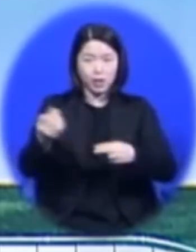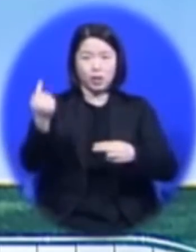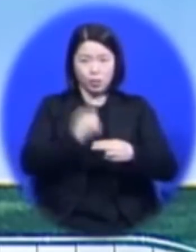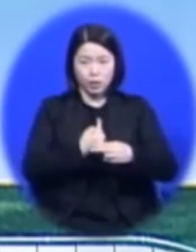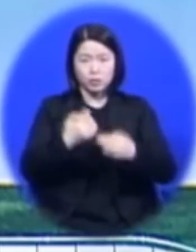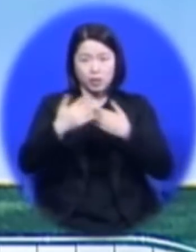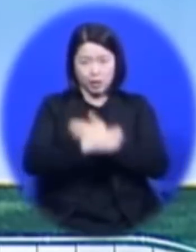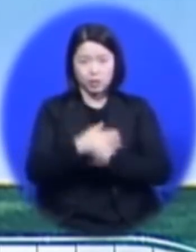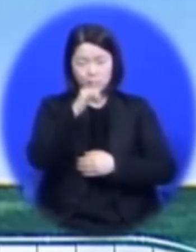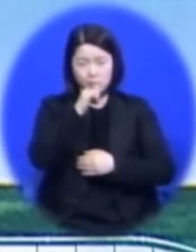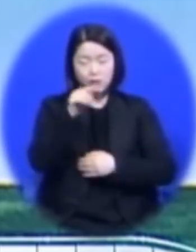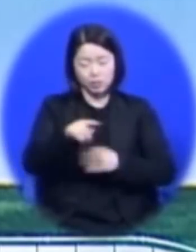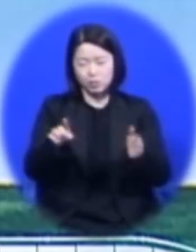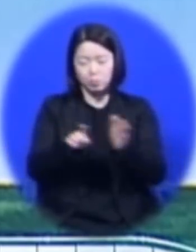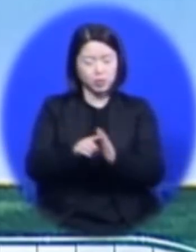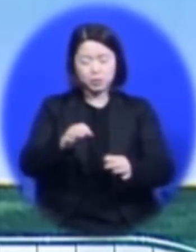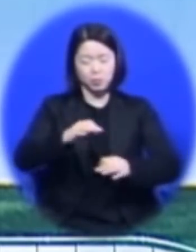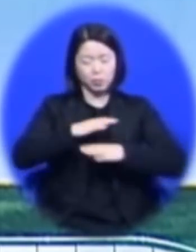믿음이 놀라워요